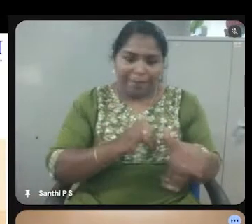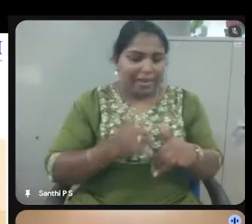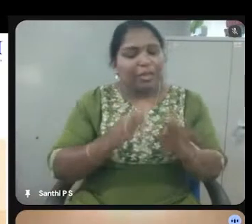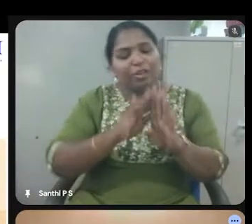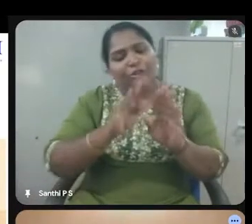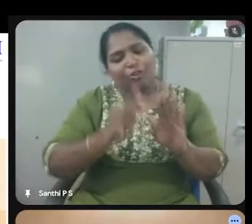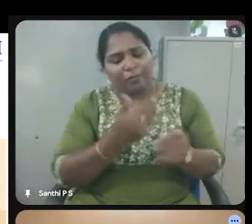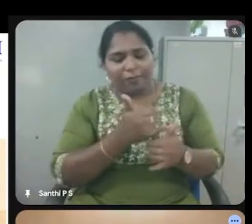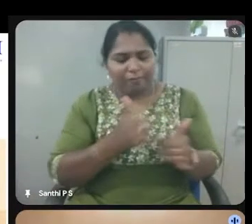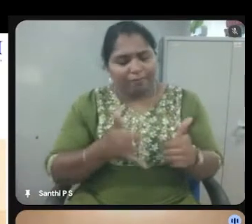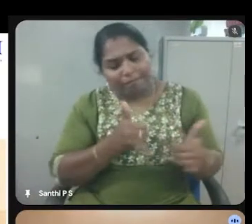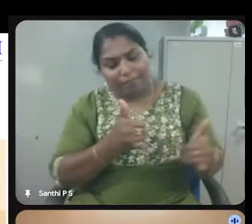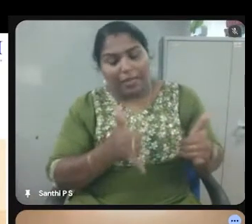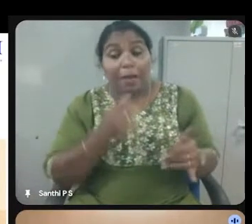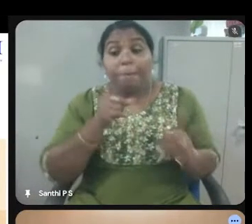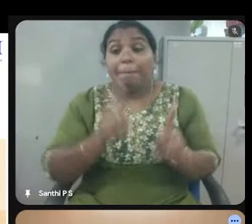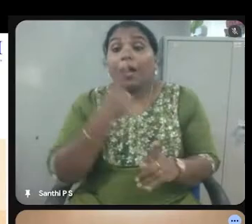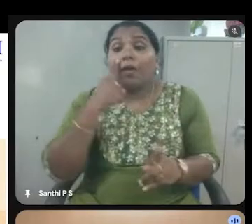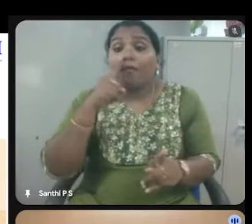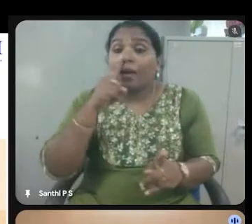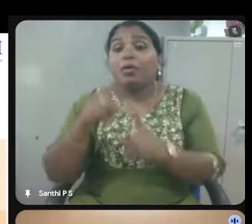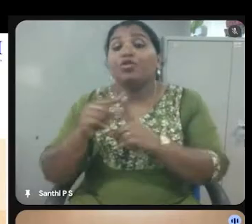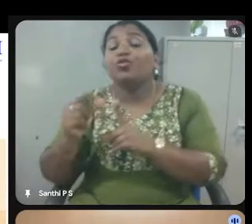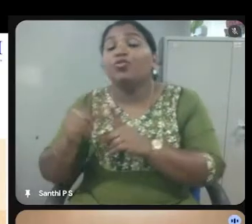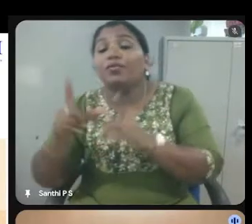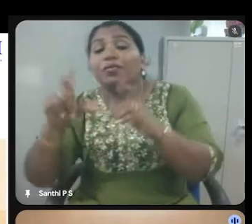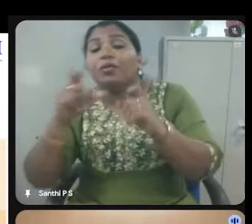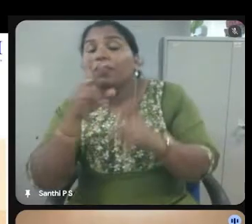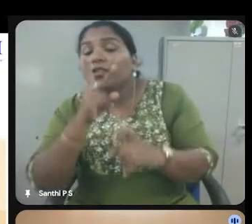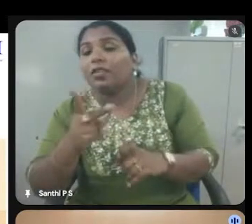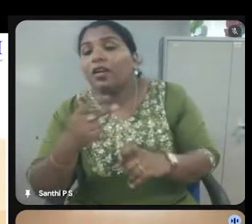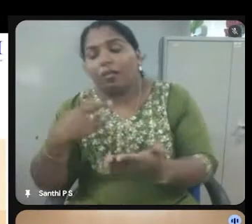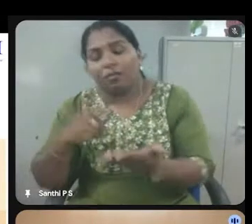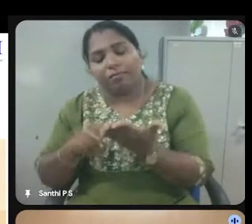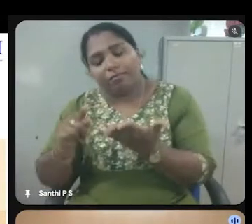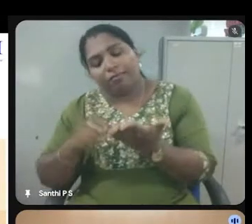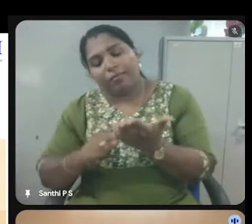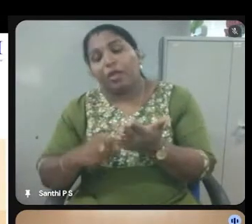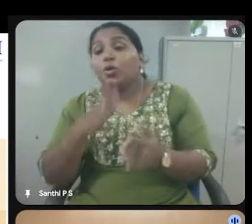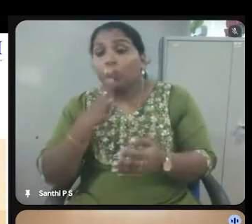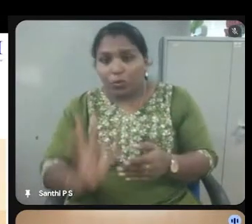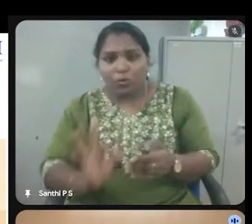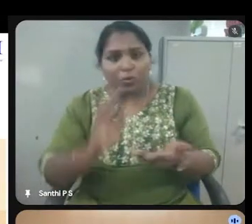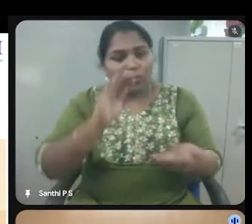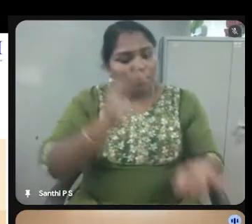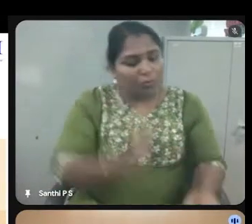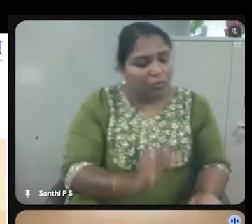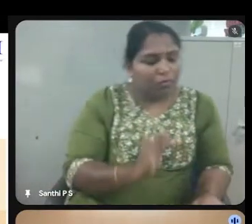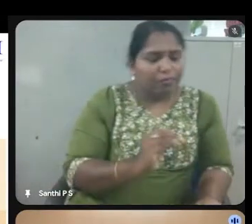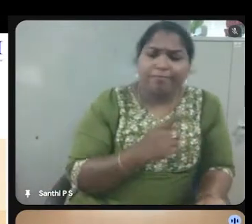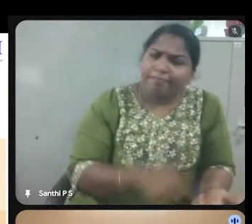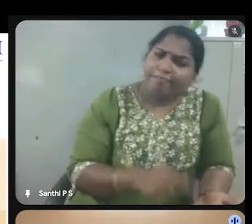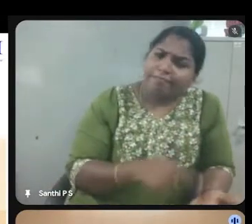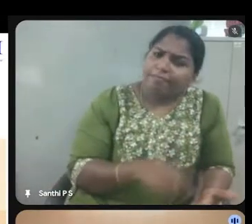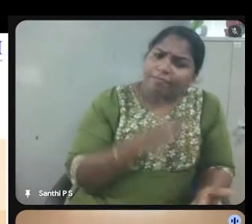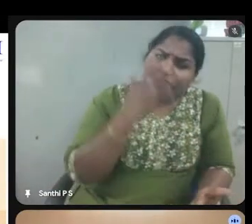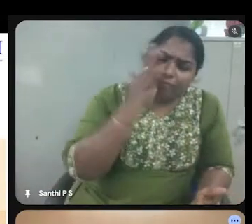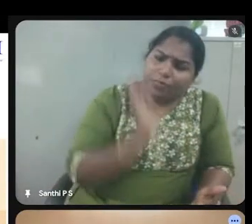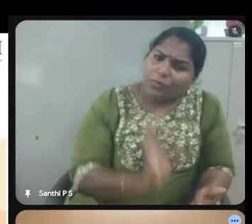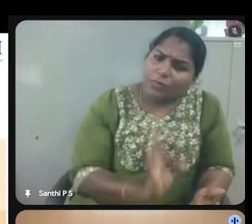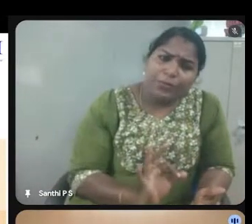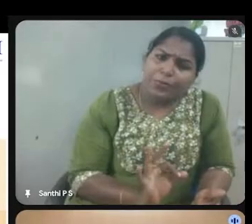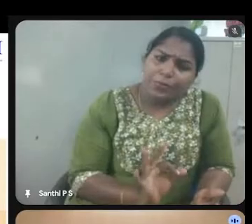മാറിയിരുന്ന് ണ്ടിരിക്കുകയാണ്. അപ്പോൾ നമുക്ക് കുട്ടിക്ക് സ്ക്രീൻ ടൈം ഉണ്ടോ എന്ന് ചോദിച്ചാൽ അപ്പം പല വീട്ടിലെ സാഹചര്യം കുട്ടികൾക്ക് ചിലപ്പോൾ ഫോണോ ടി വി ഒന്നും